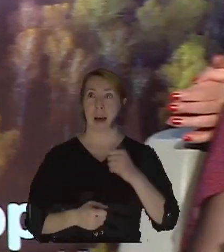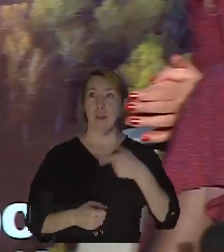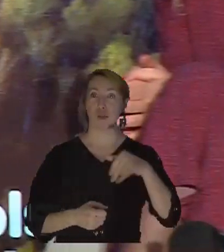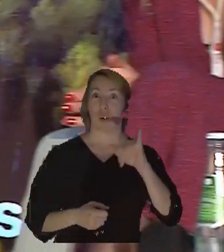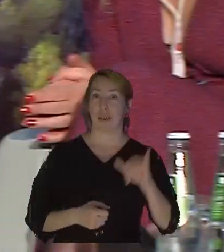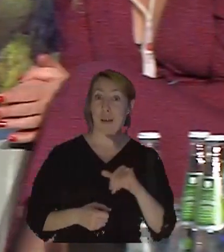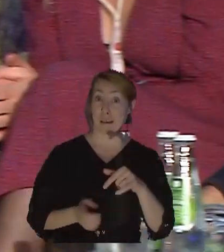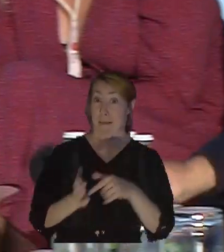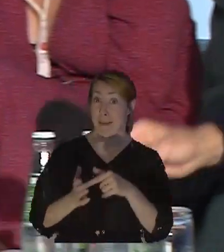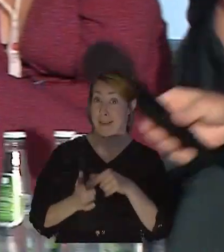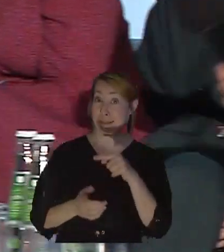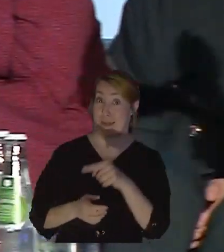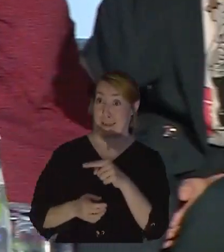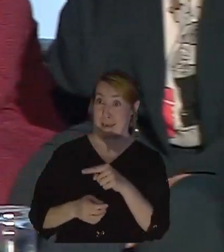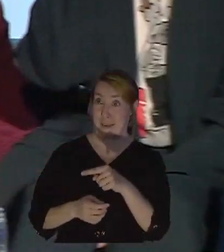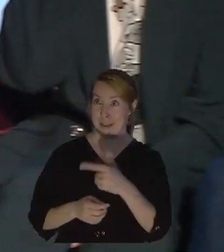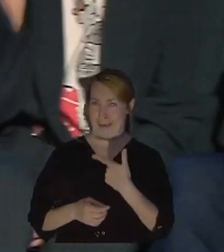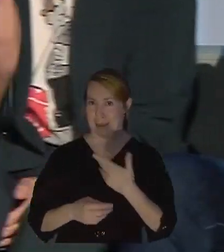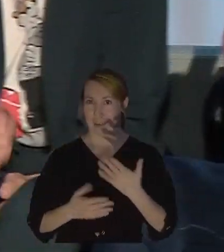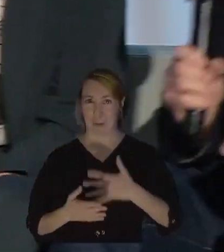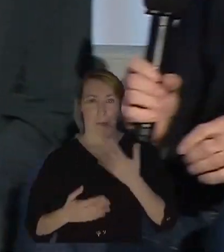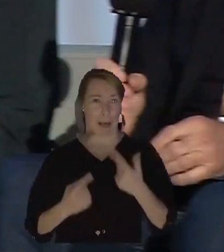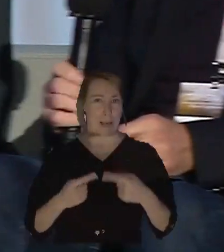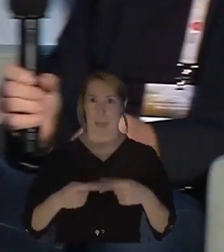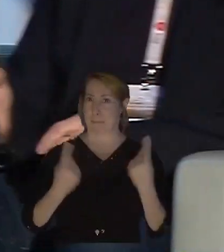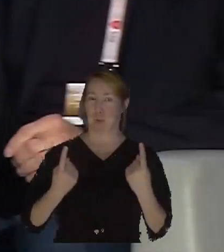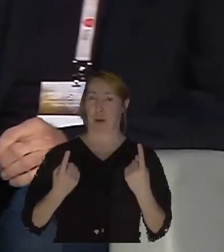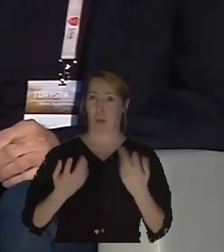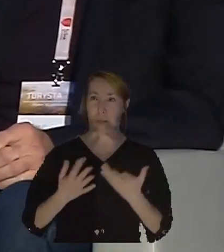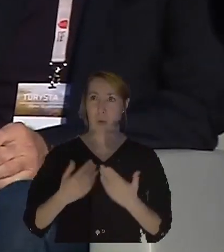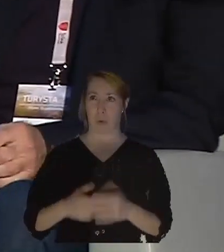końca byłeś taki nieprzekonany.